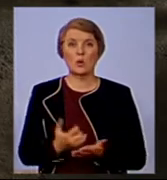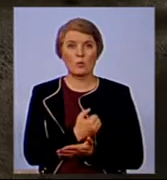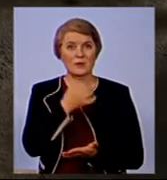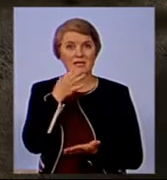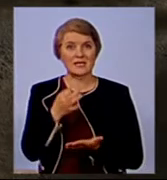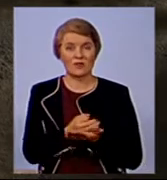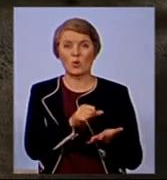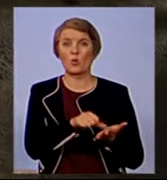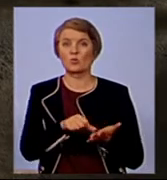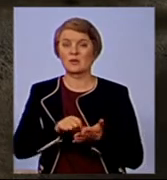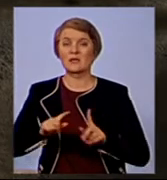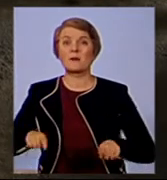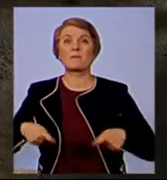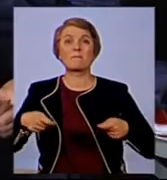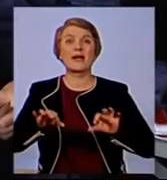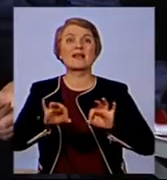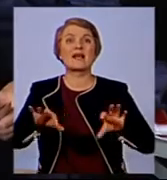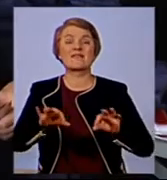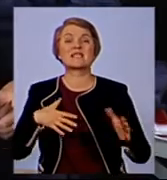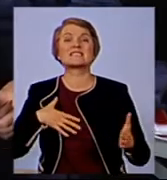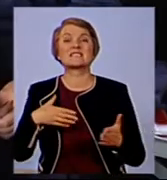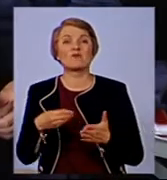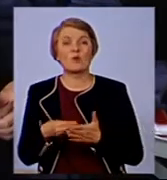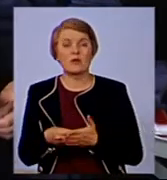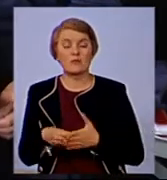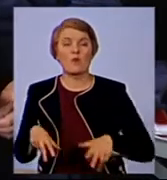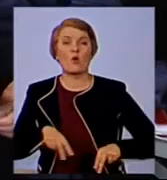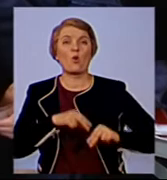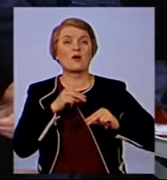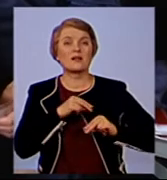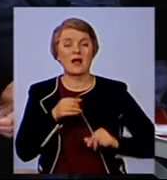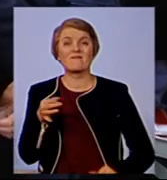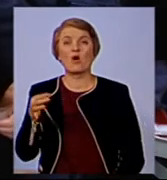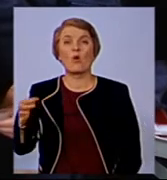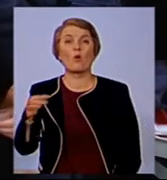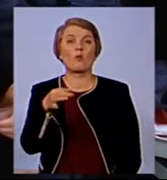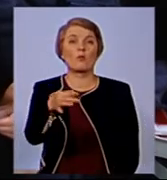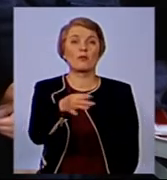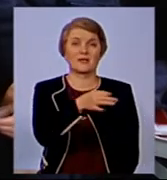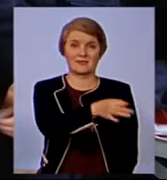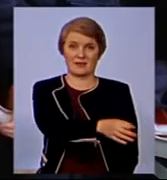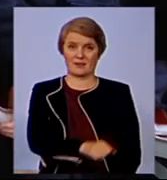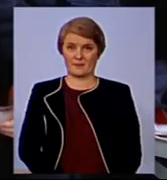досвід його учасники передаватимуть своїм колегам в областях. Ірина Лаговська, Назар Мідріган. Новини на Першому.